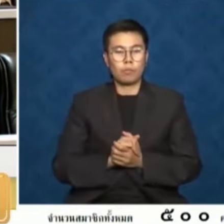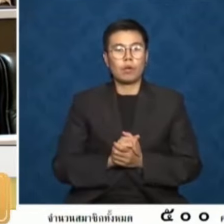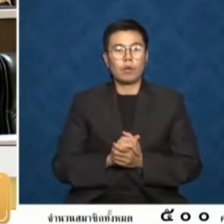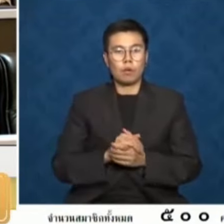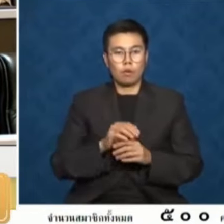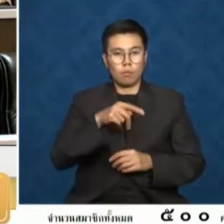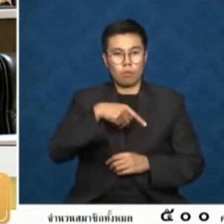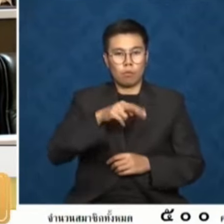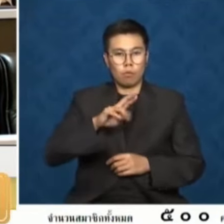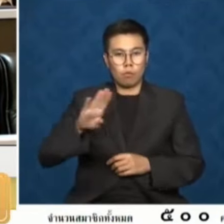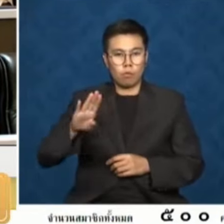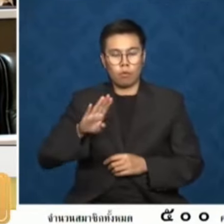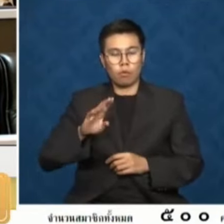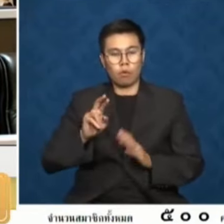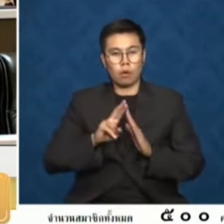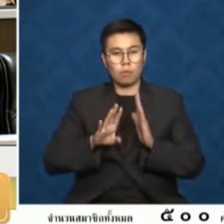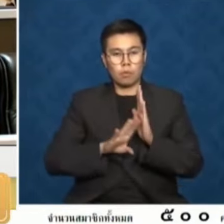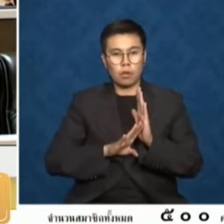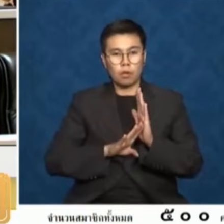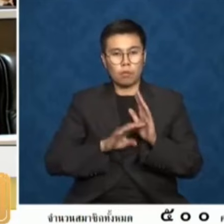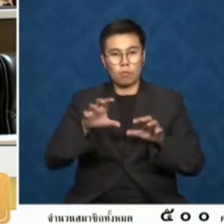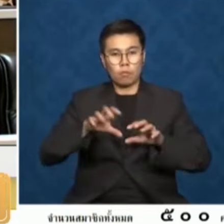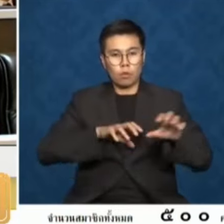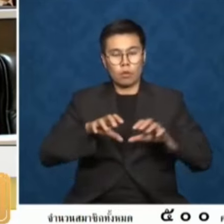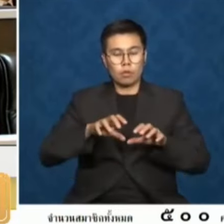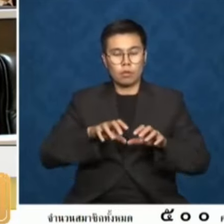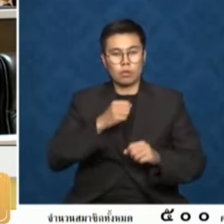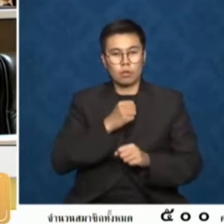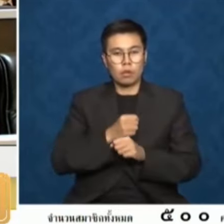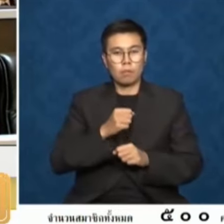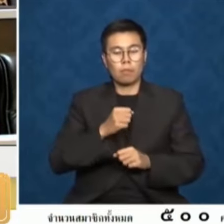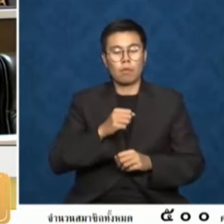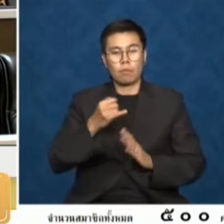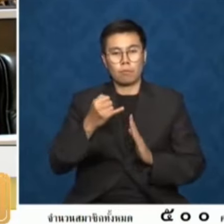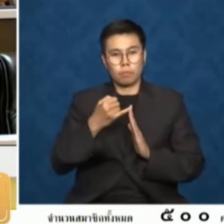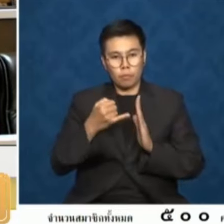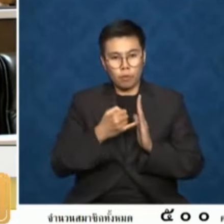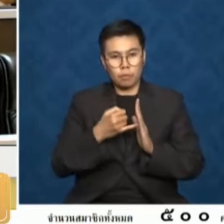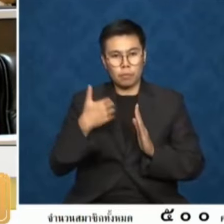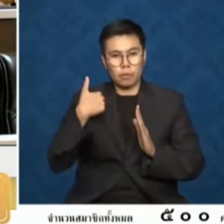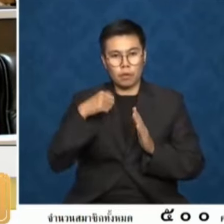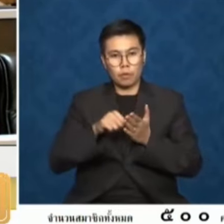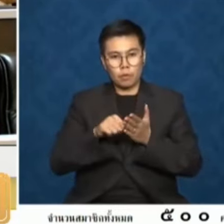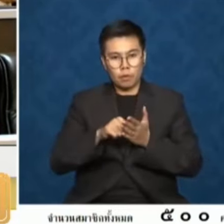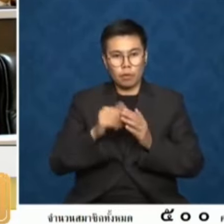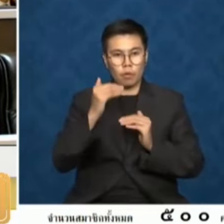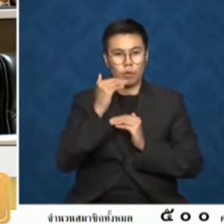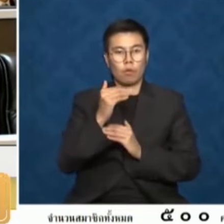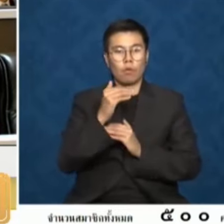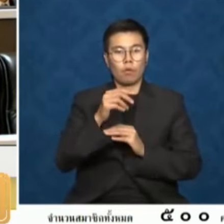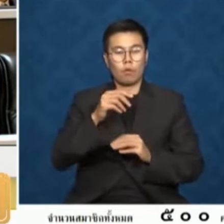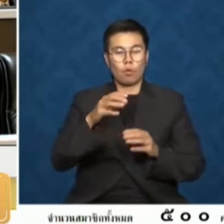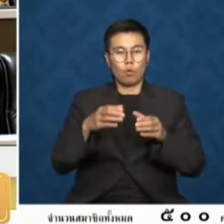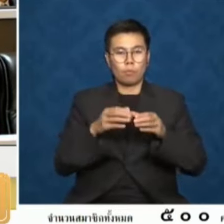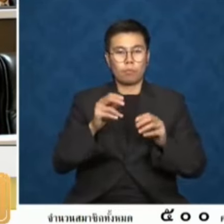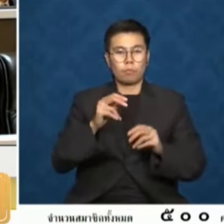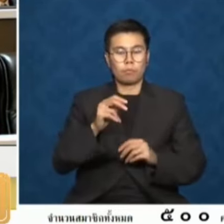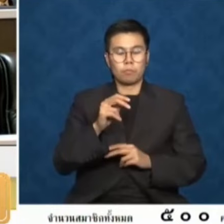างพระราชบัญญัติระเบียบบริหารงานบุคคลส่วนท้องถิ่นพ.ศ.จะแก้ไขโดยกำหนดให้คณะกรรมการกล